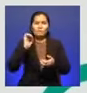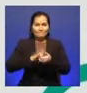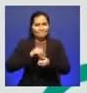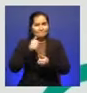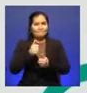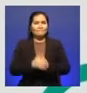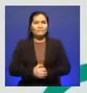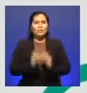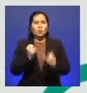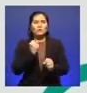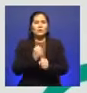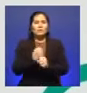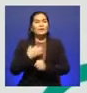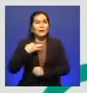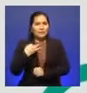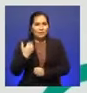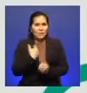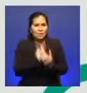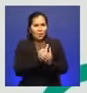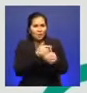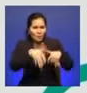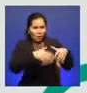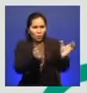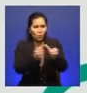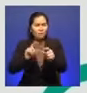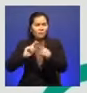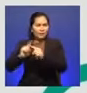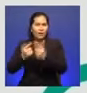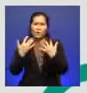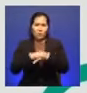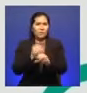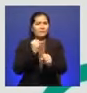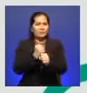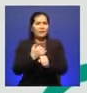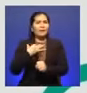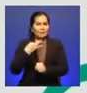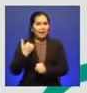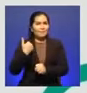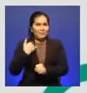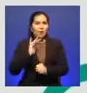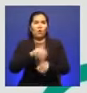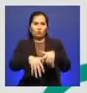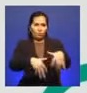าเหล่านี้นะครับก็ส่วนใหญ่ก็จะเป็นทุกกลุ่มนะประชากรเลยนะครับที่จะมาเป็นจิตอาสากับเรานะครับ